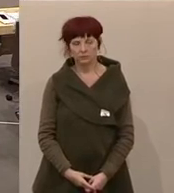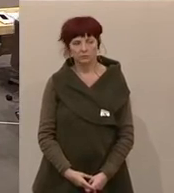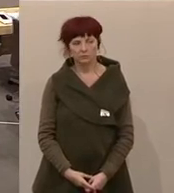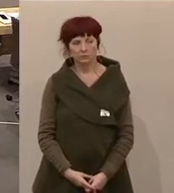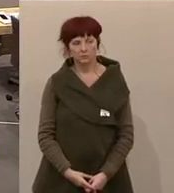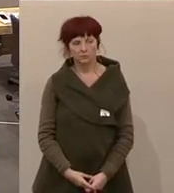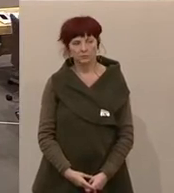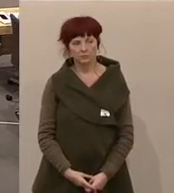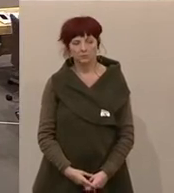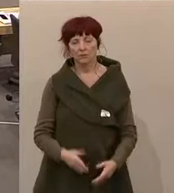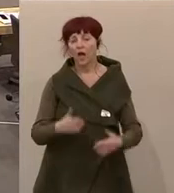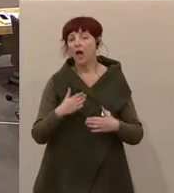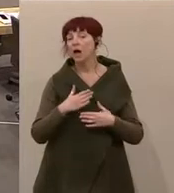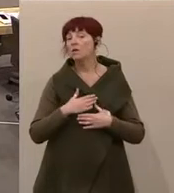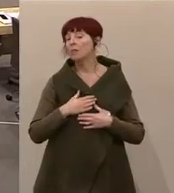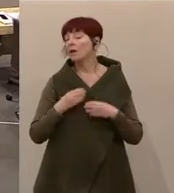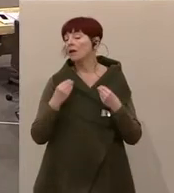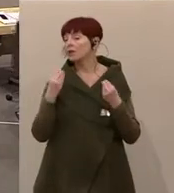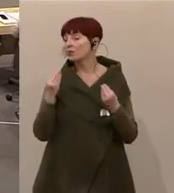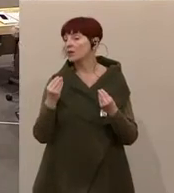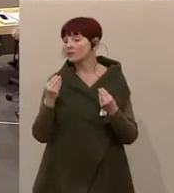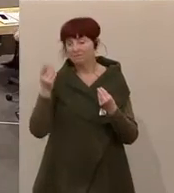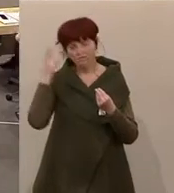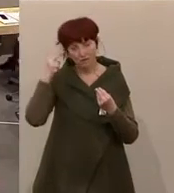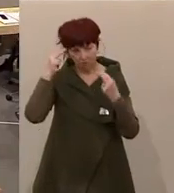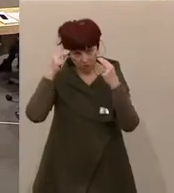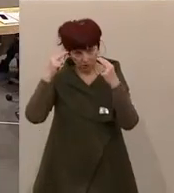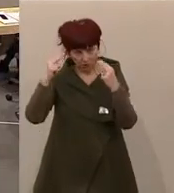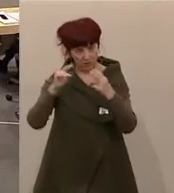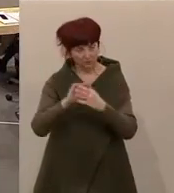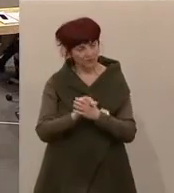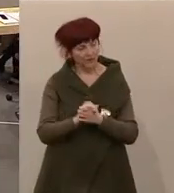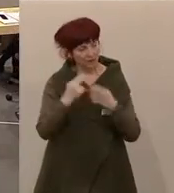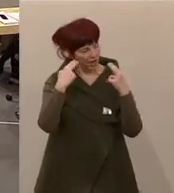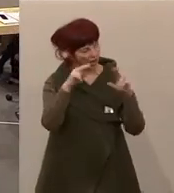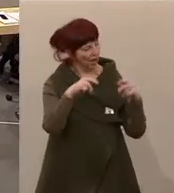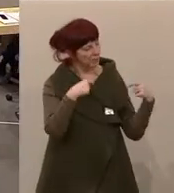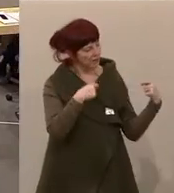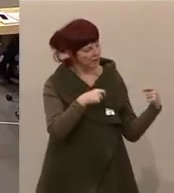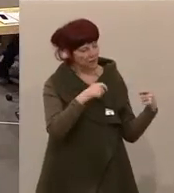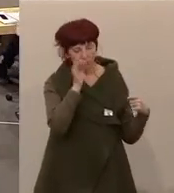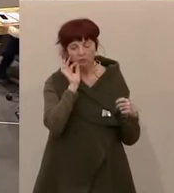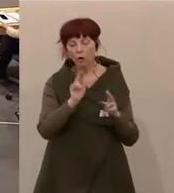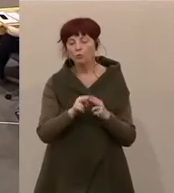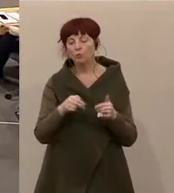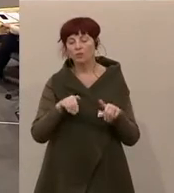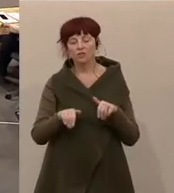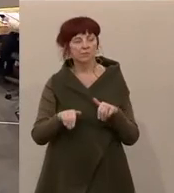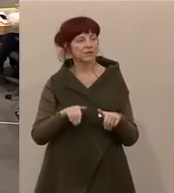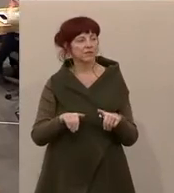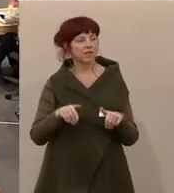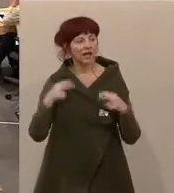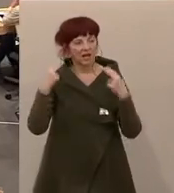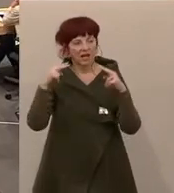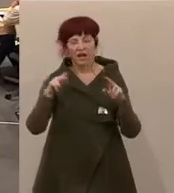Meine sehr geschätzten Damen und Herren, Herr Präsident, Frau Bundesminister, Herr Präsident, was Sie hier machen,